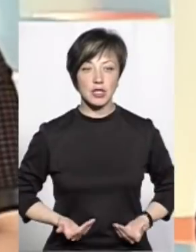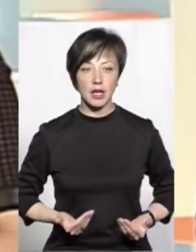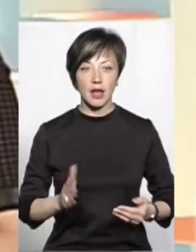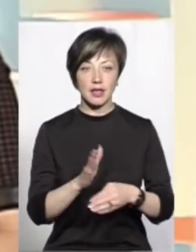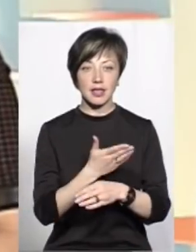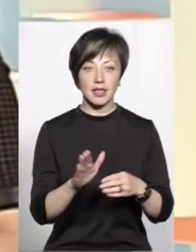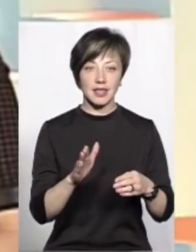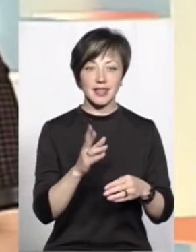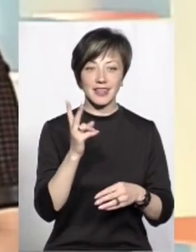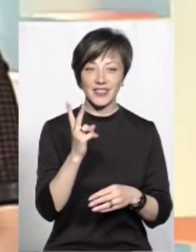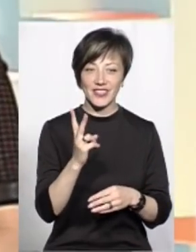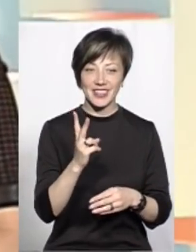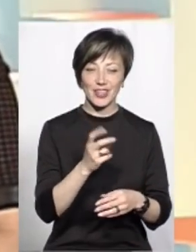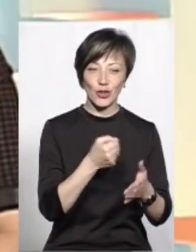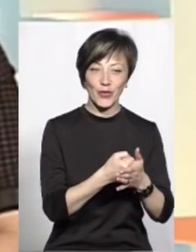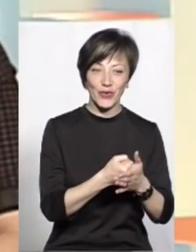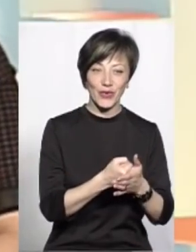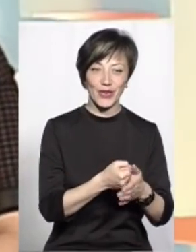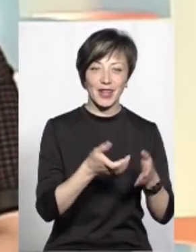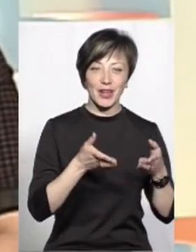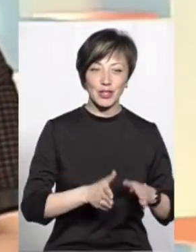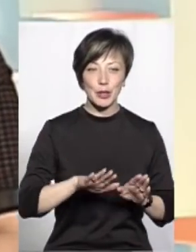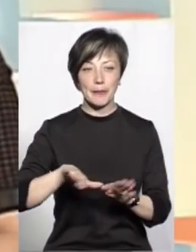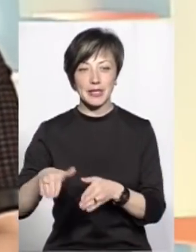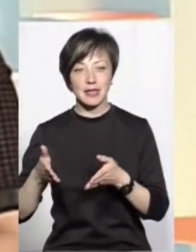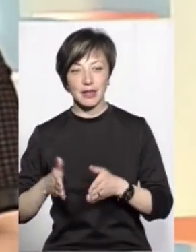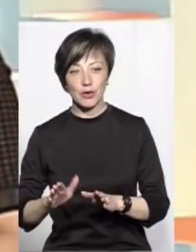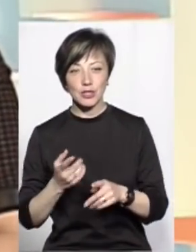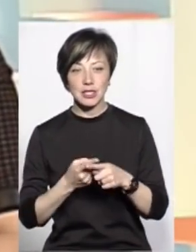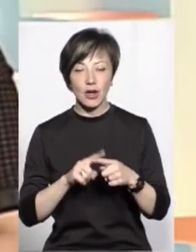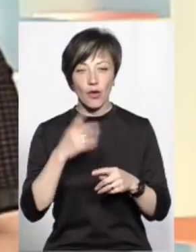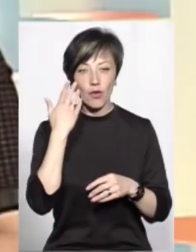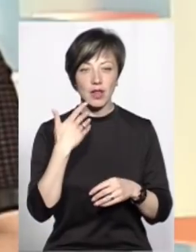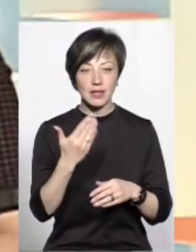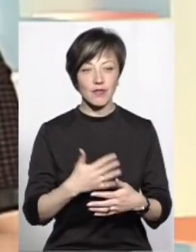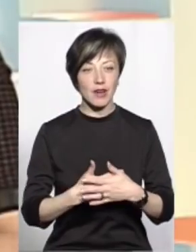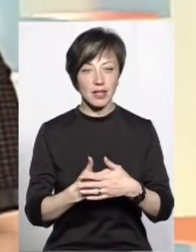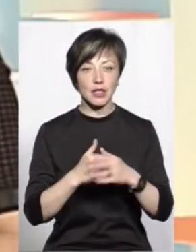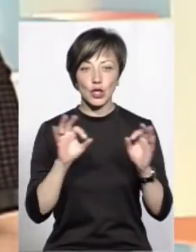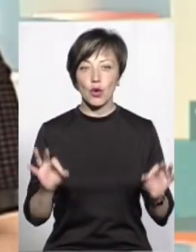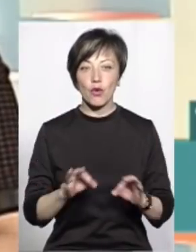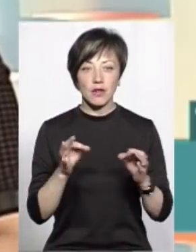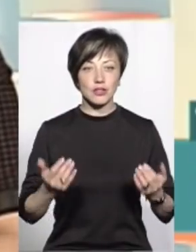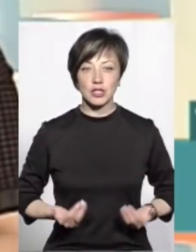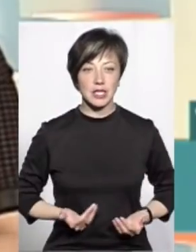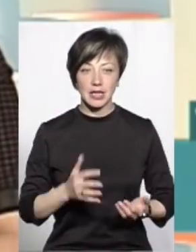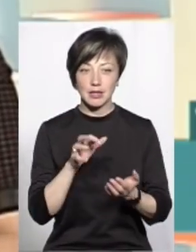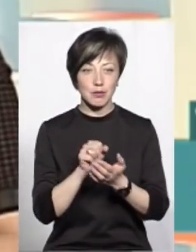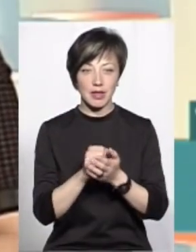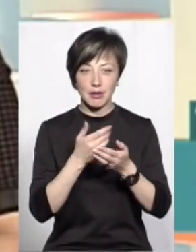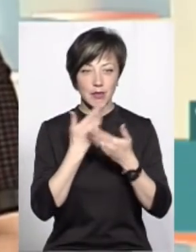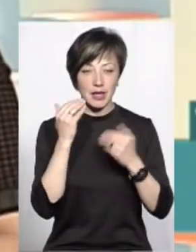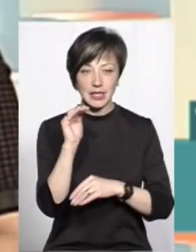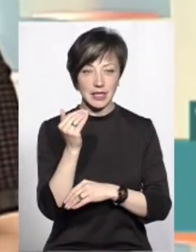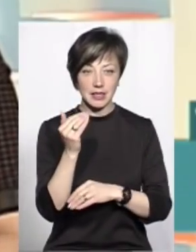на дві частини – до народження і після народження. Тому що коли ти вагітна і коли ти ніколи в житті не займалася, не мала